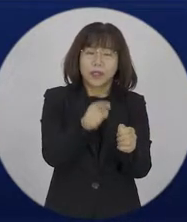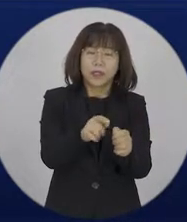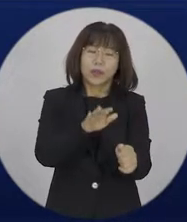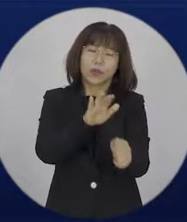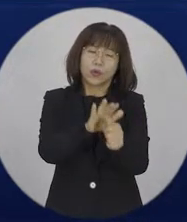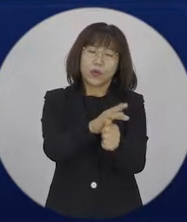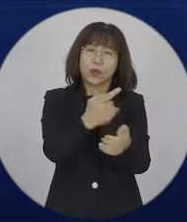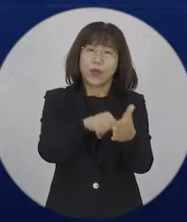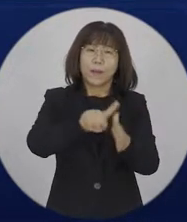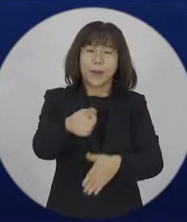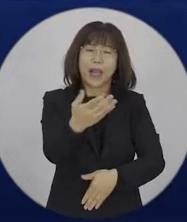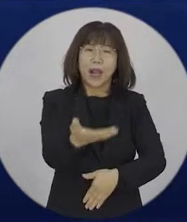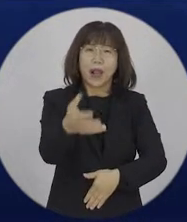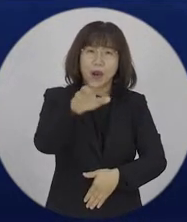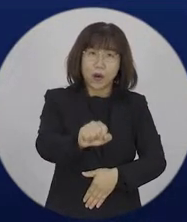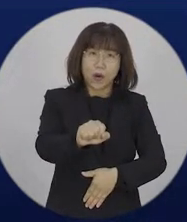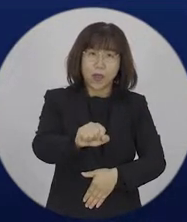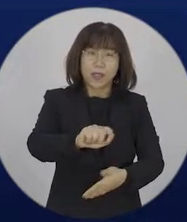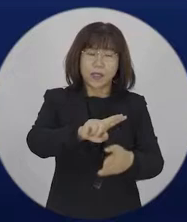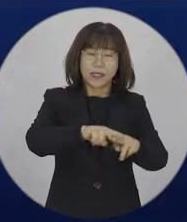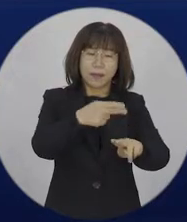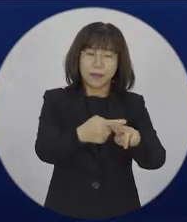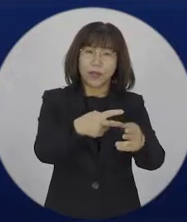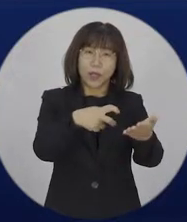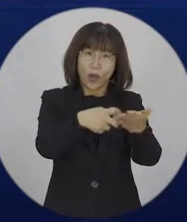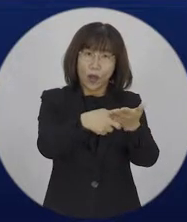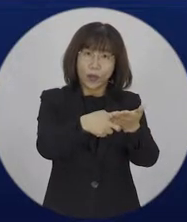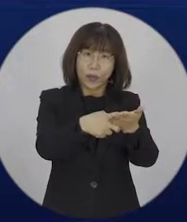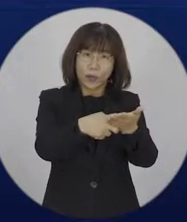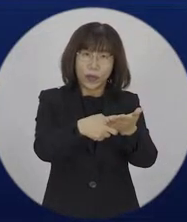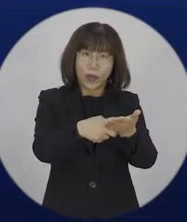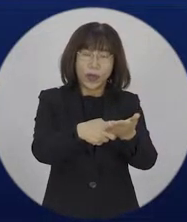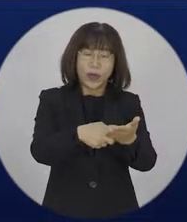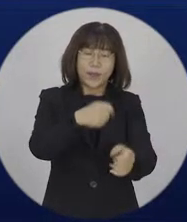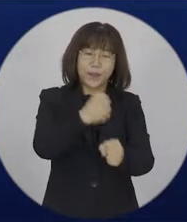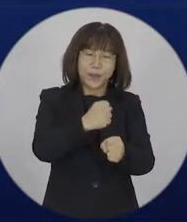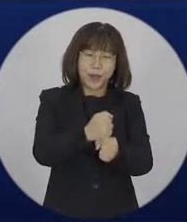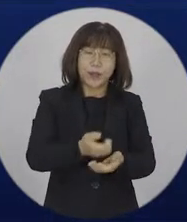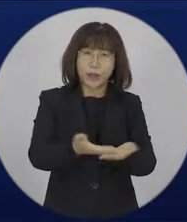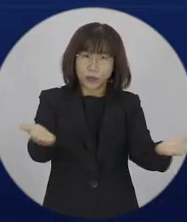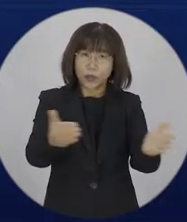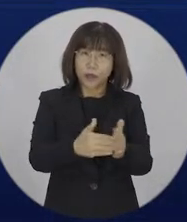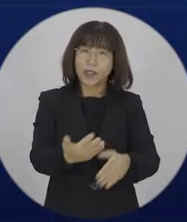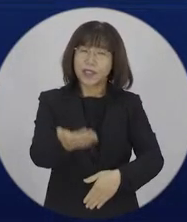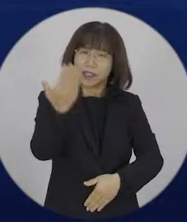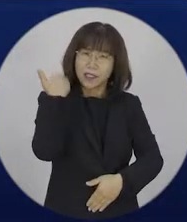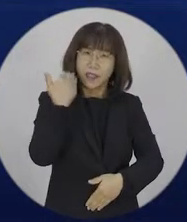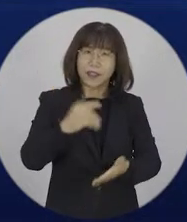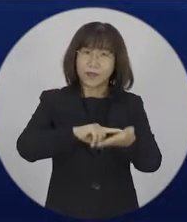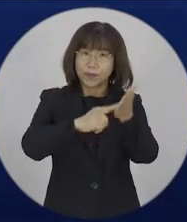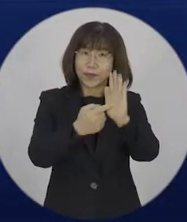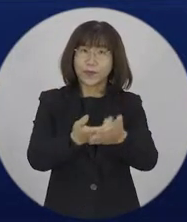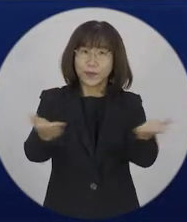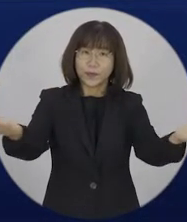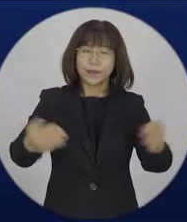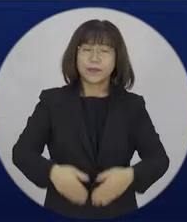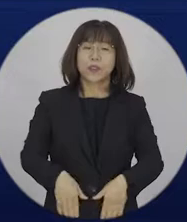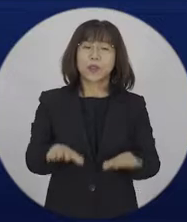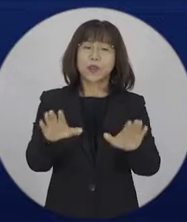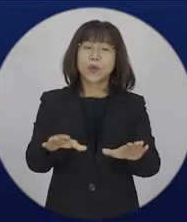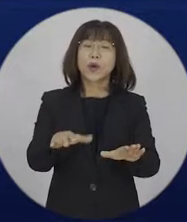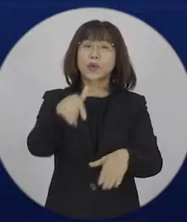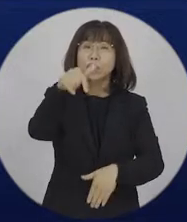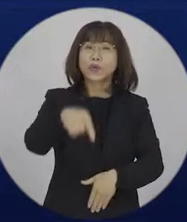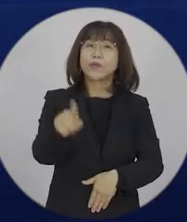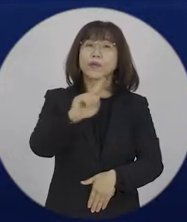특별지원 상품권을 특별 발행했다 는 소식 지난주 강서뉴스 시간을 통해서 전해 드린 바 있는데요 이번에는